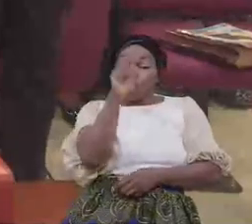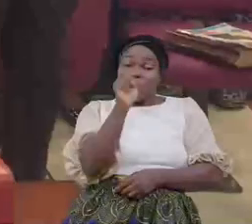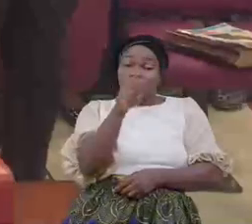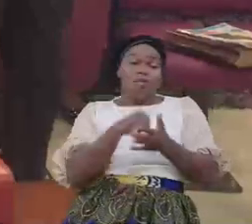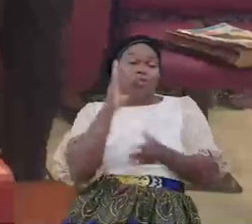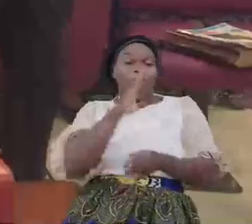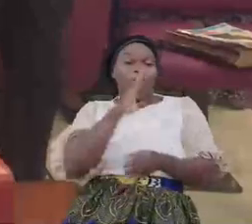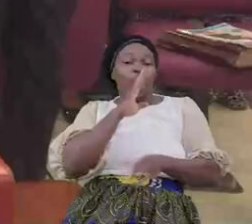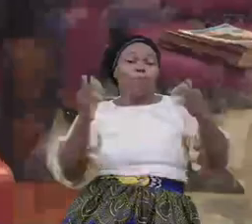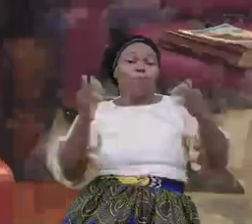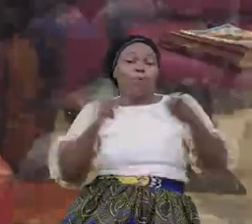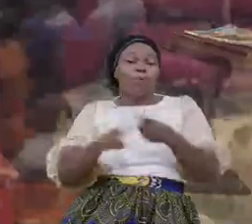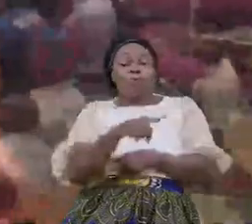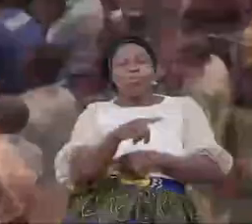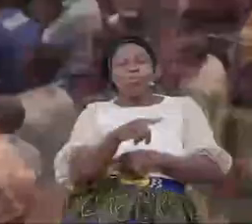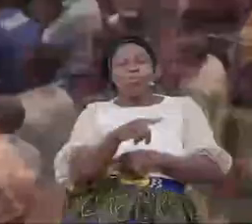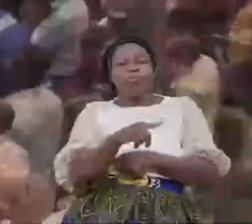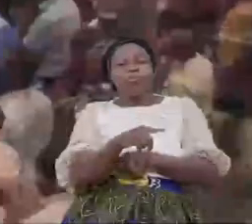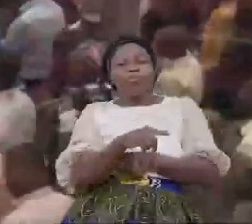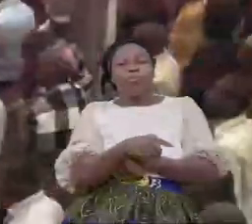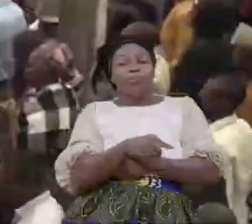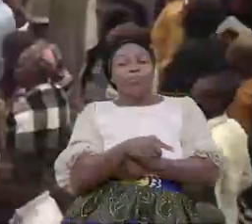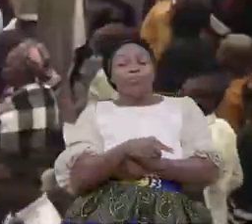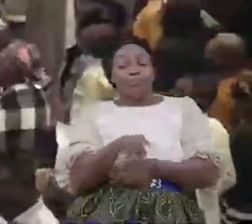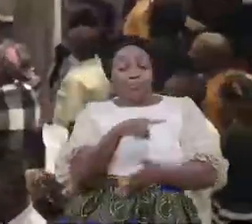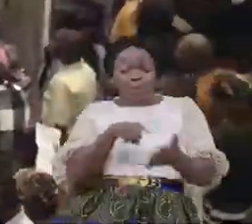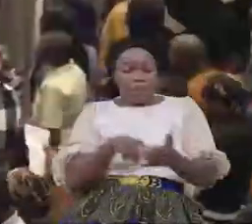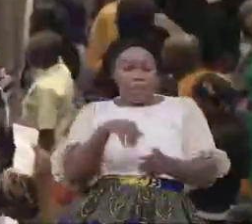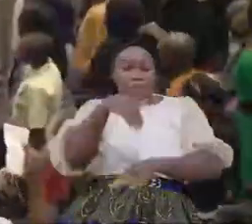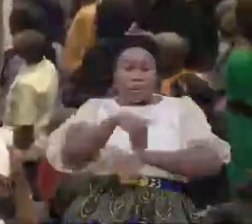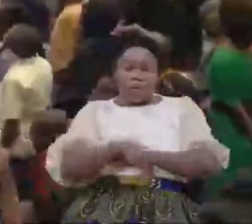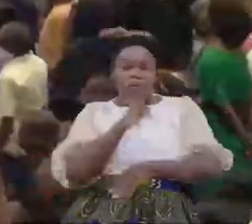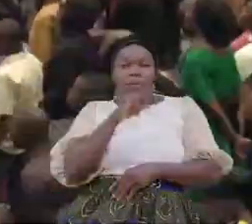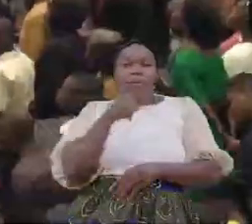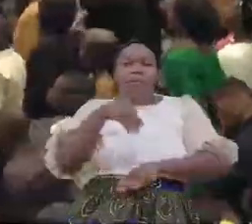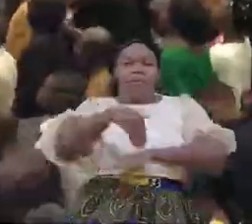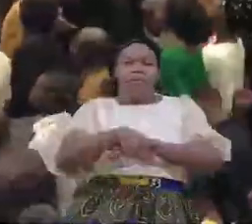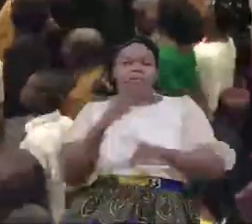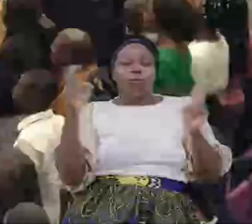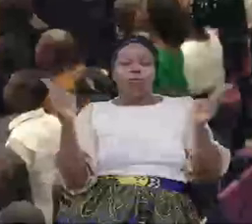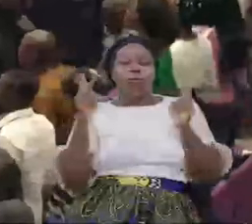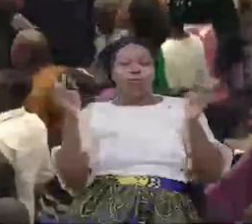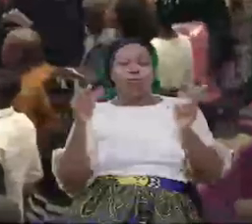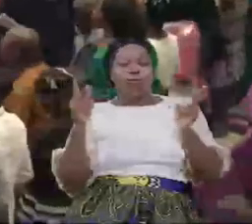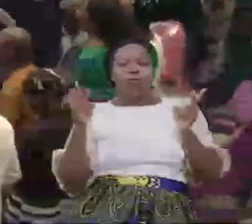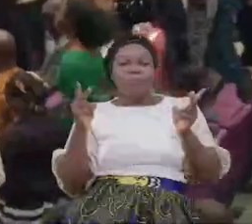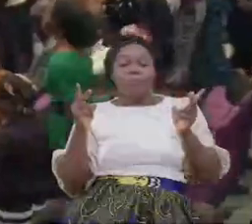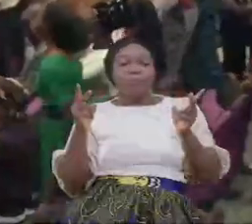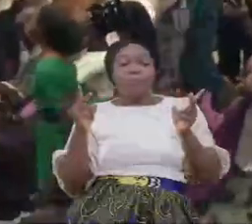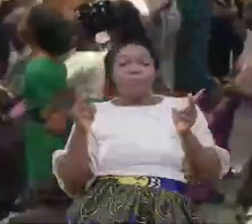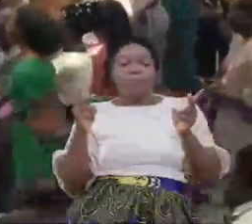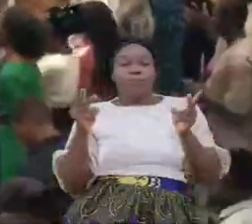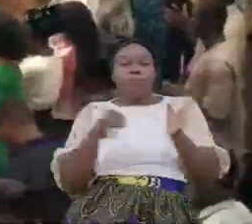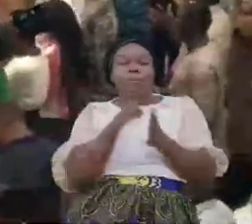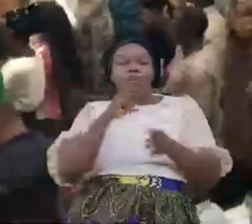Frappez, et vous sera ouvert. Ce soir, c'est la soirée de victoire. C'est